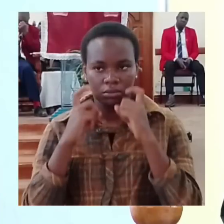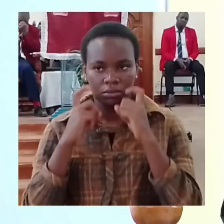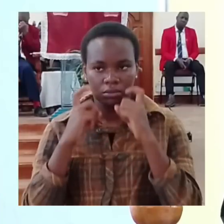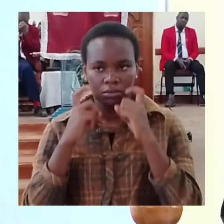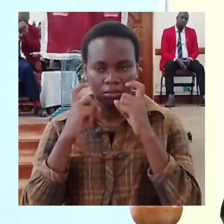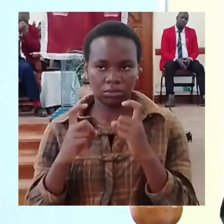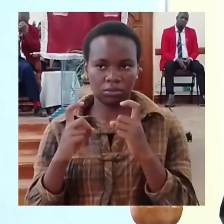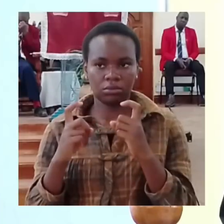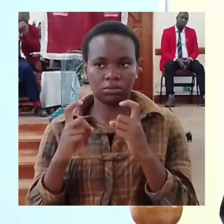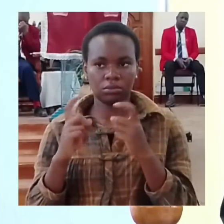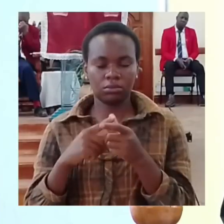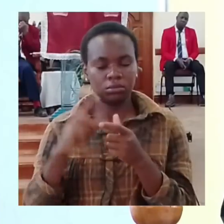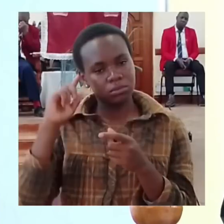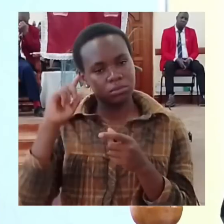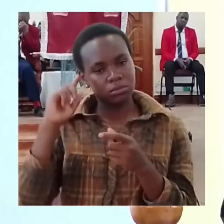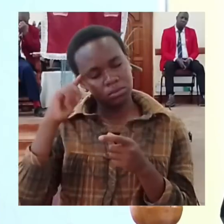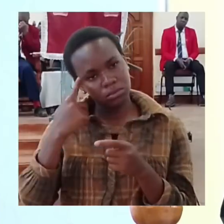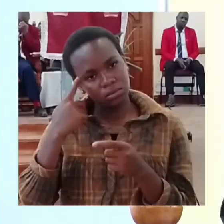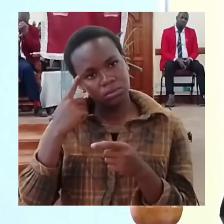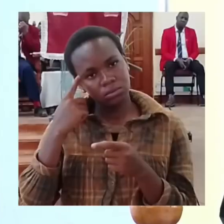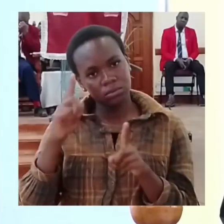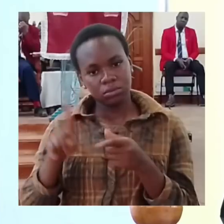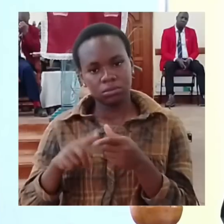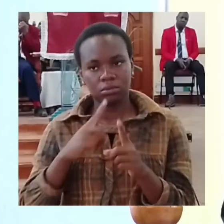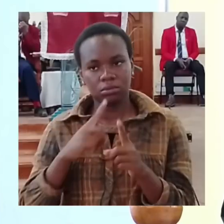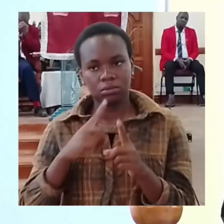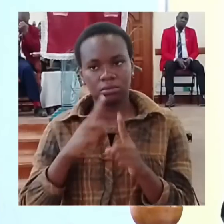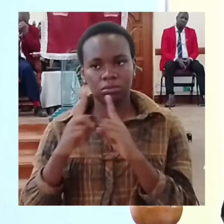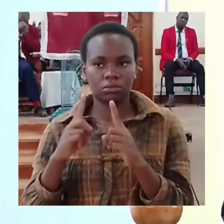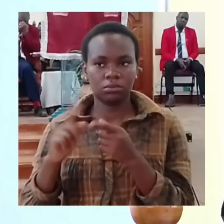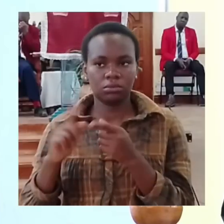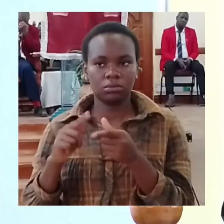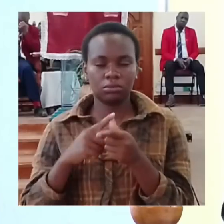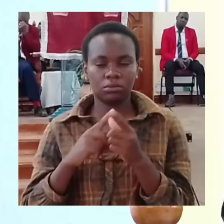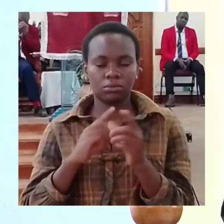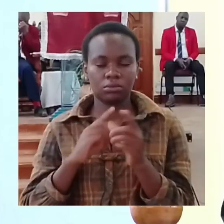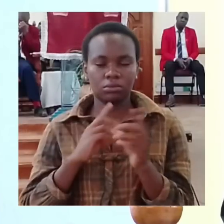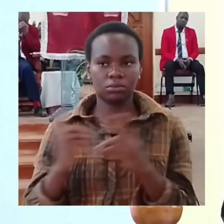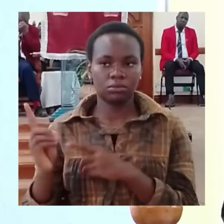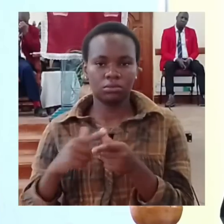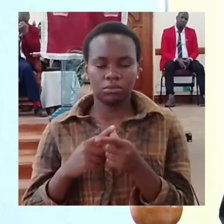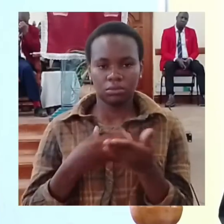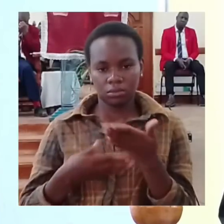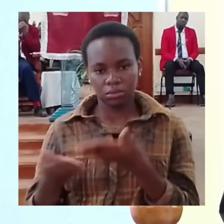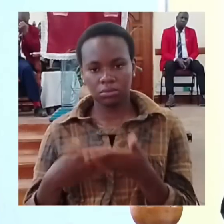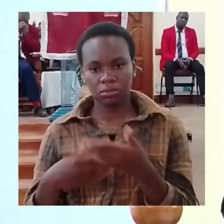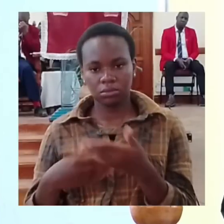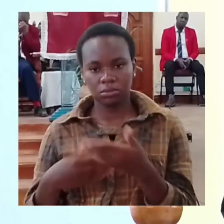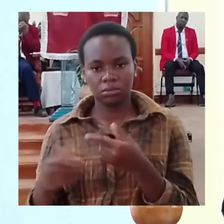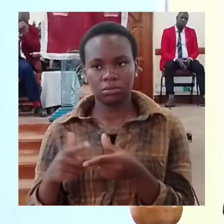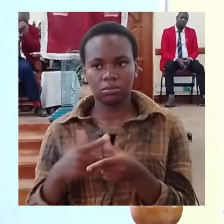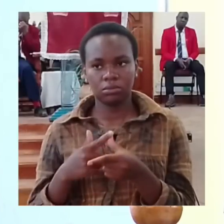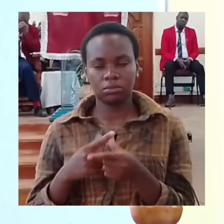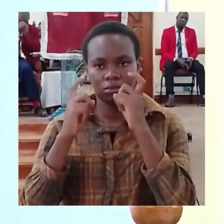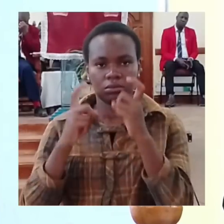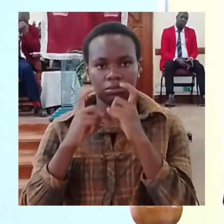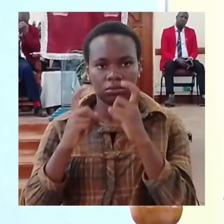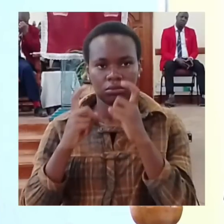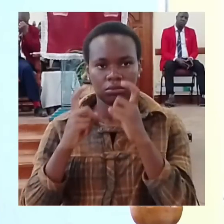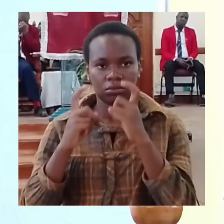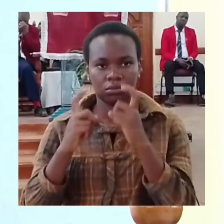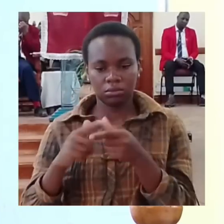Nitukwihitie tugiciria, tukiaria, tugika, tugithugunda, tuturaga mehia-ini andu